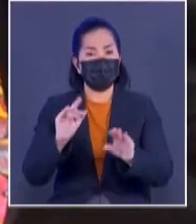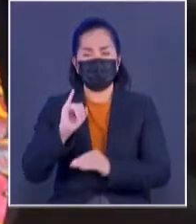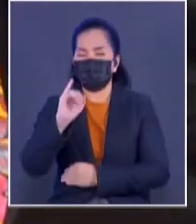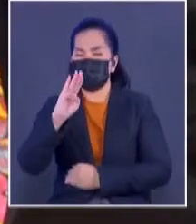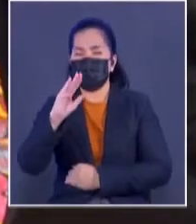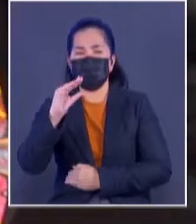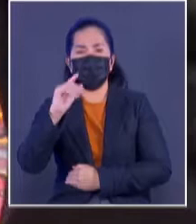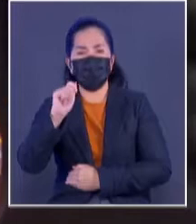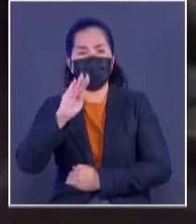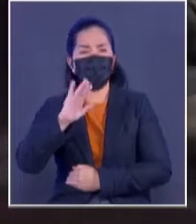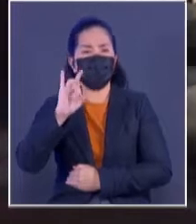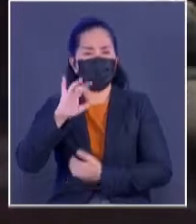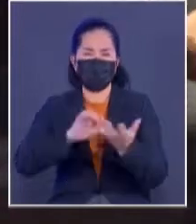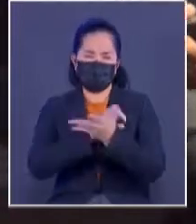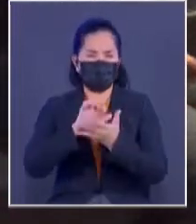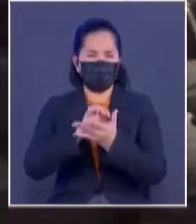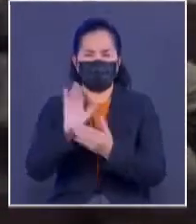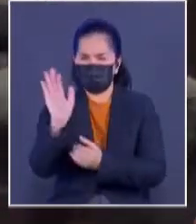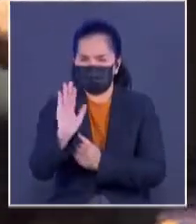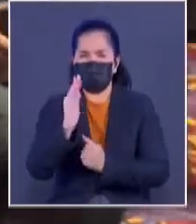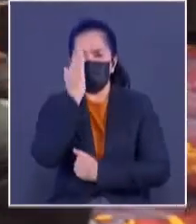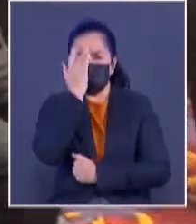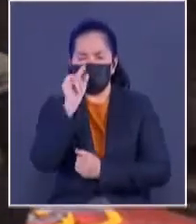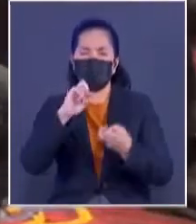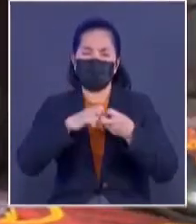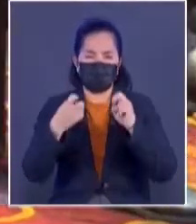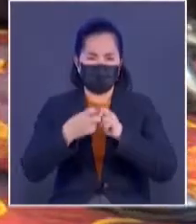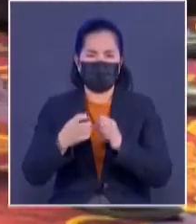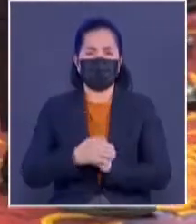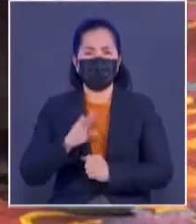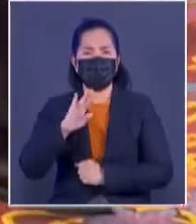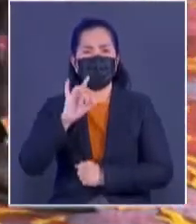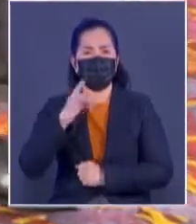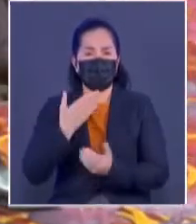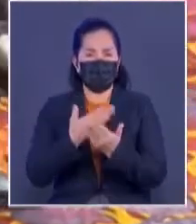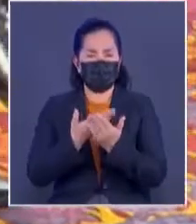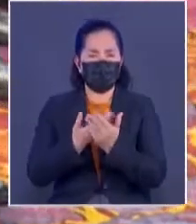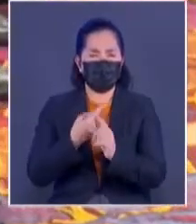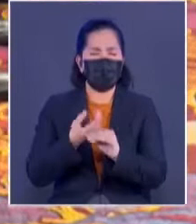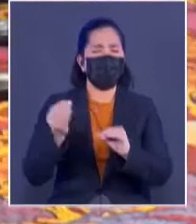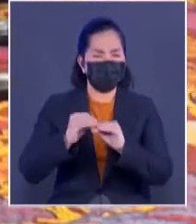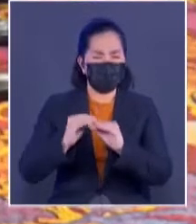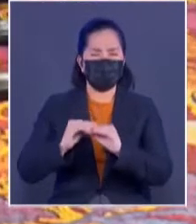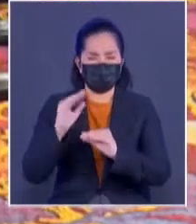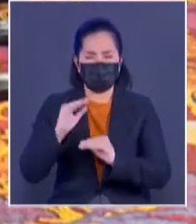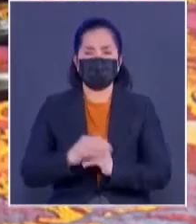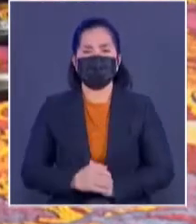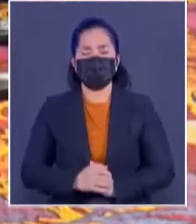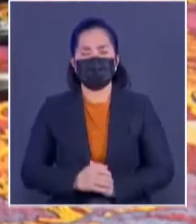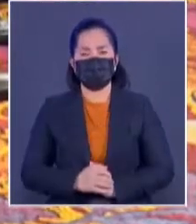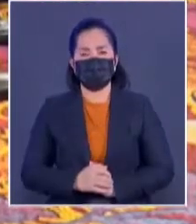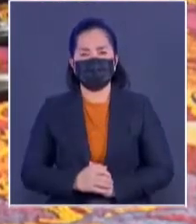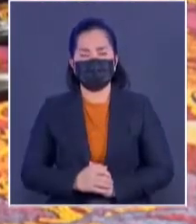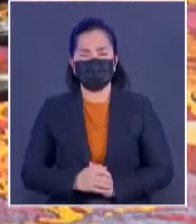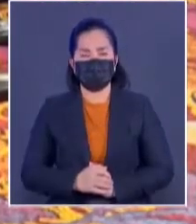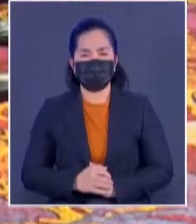ล B100 เนี่ยมาเป็นส่วนผสมในน้ำมันดีเซลเพราะว่าจะทำให้ B100 เนี่ยราคามันแพงกว่าดีเซลมากมันก็เลยทำให้ราคา